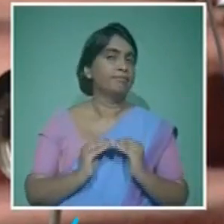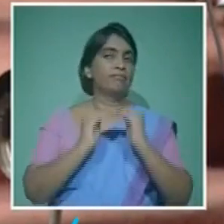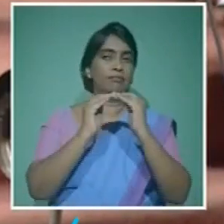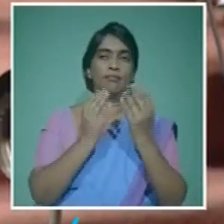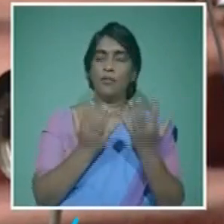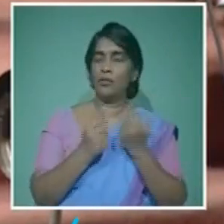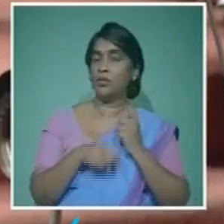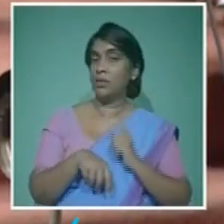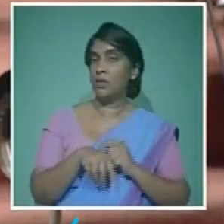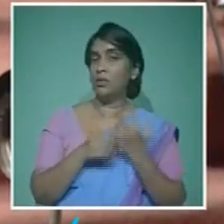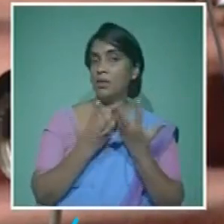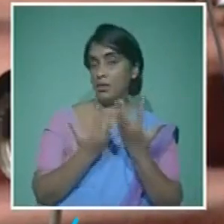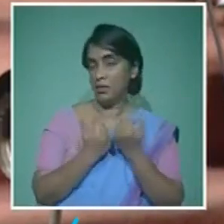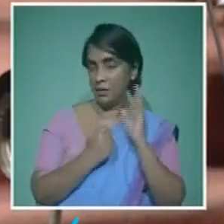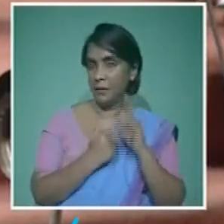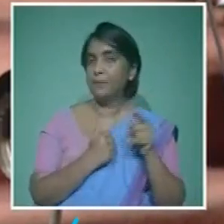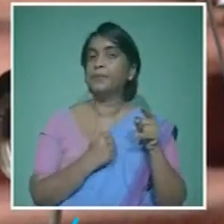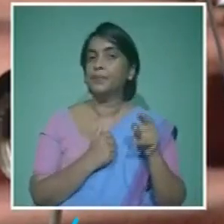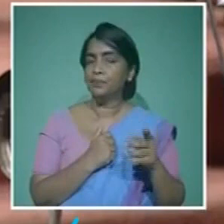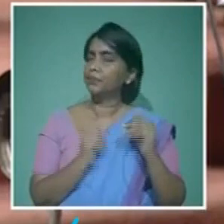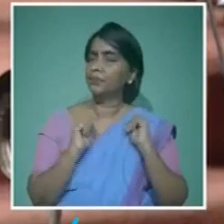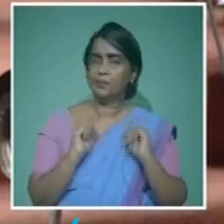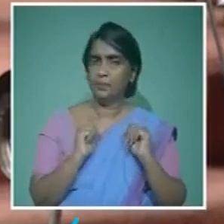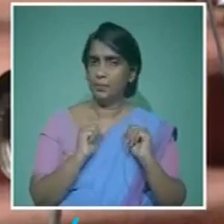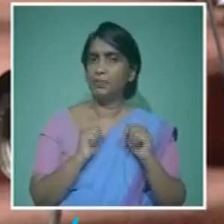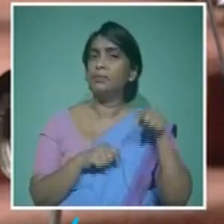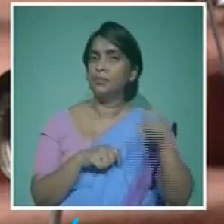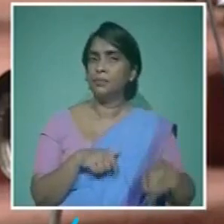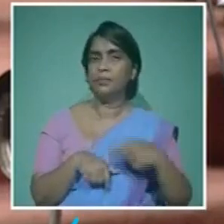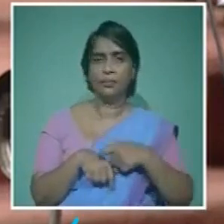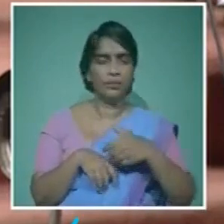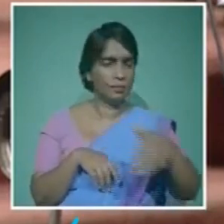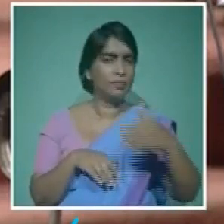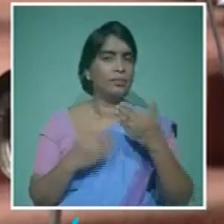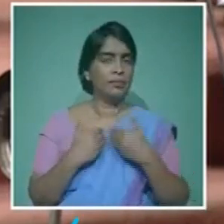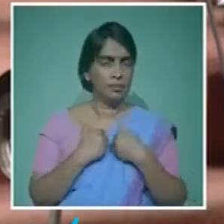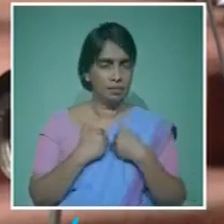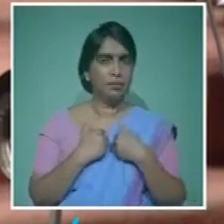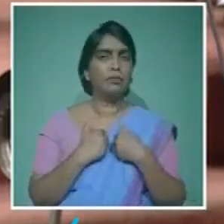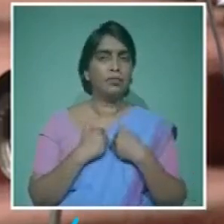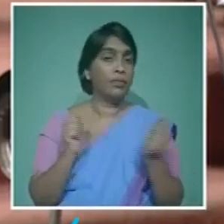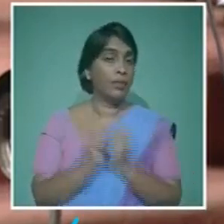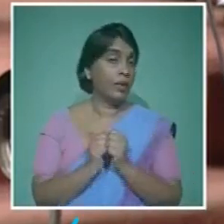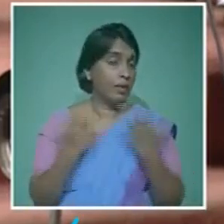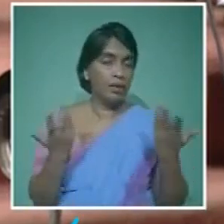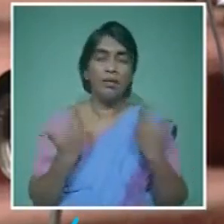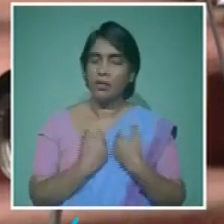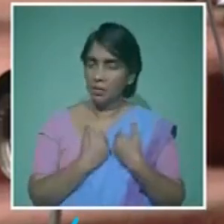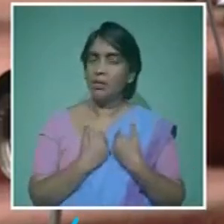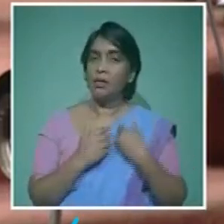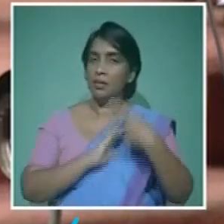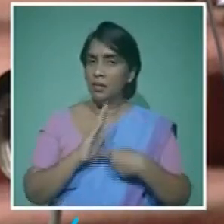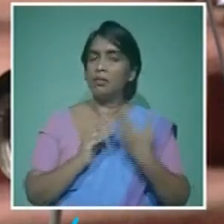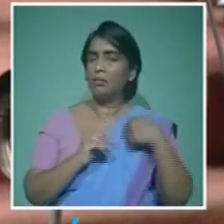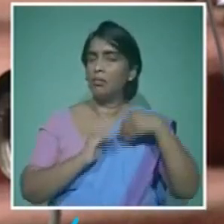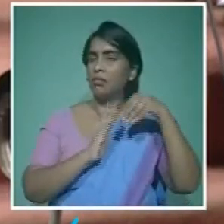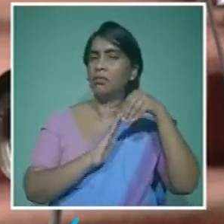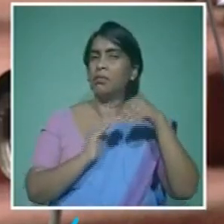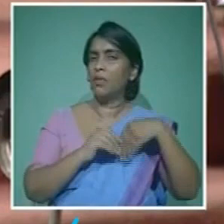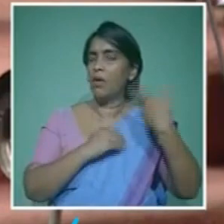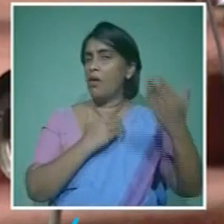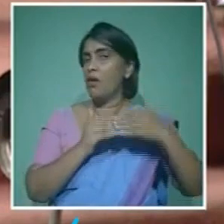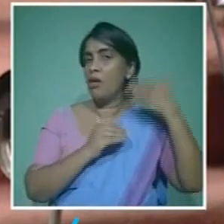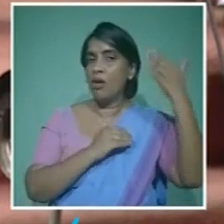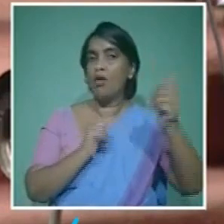முடியும். ஏனென்றால் இன்று இதை நாங்கள் செய்ய தவறுவோமானால் இந்த நாட்டின் பின்னடைவை நாங்கள் அவர்களை நிப்பாட்டவும்